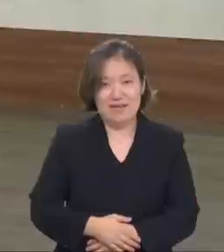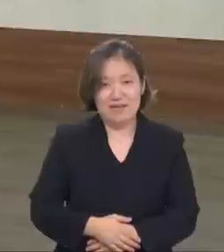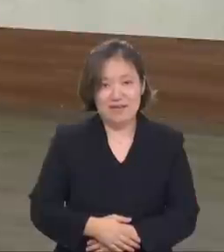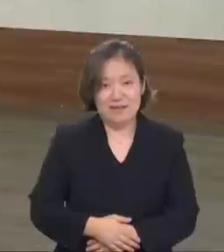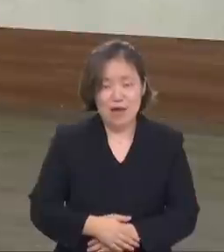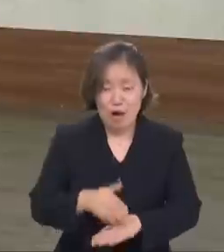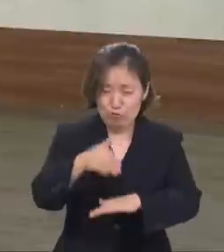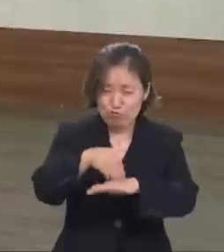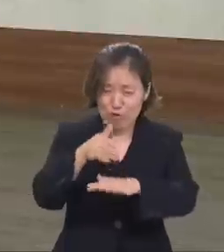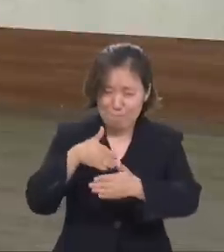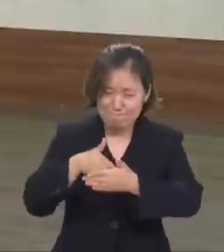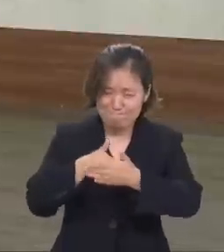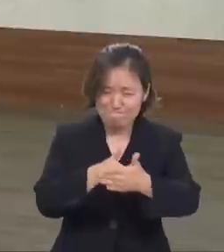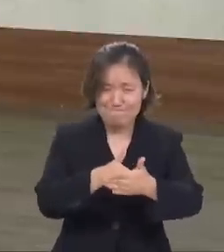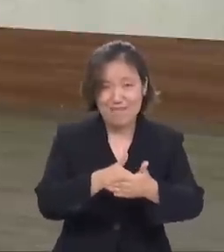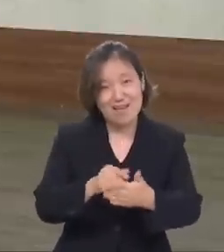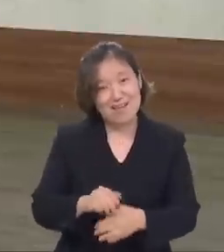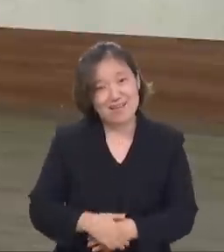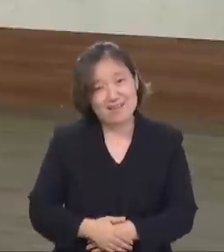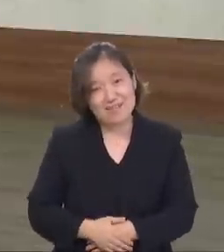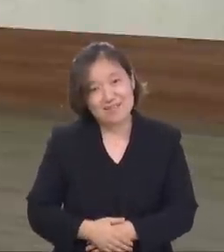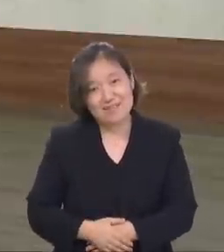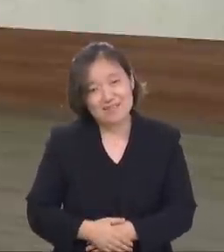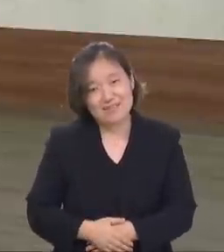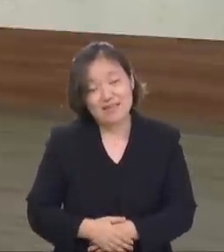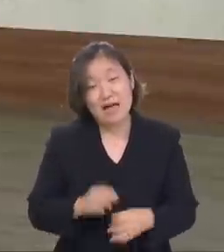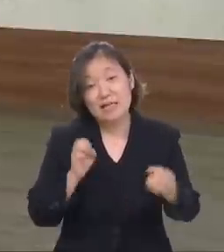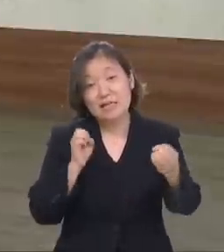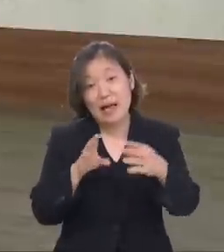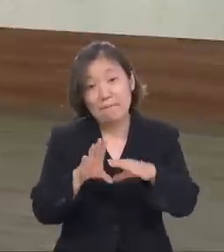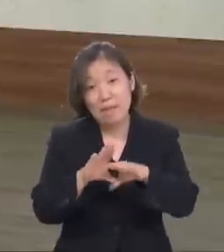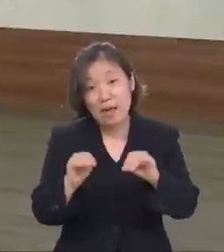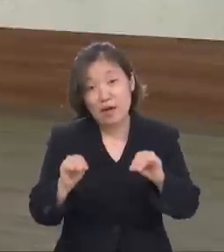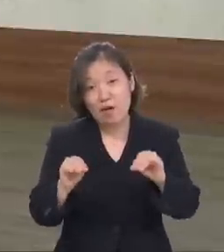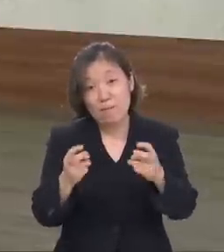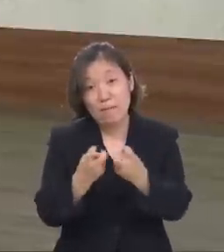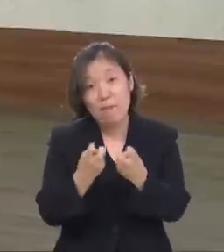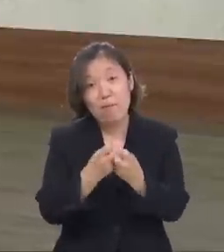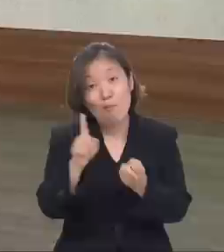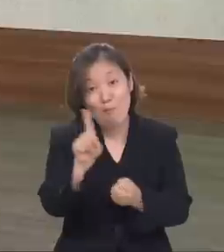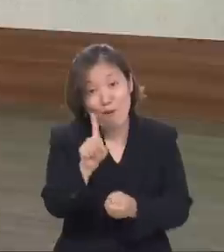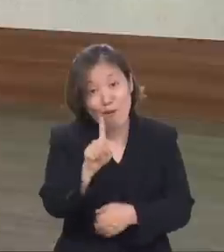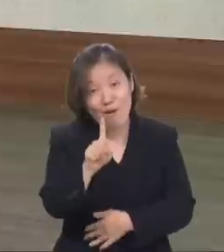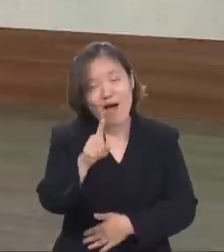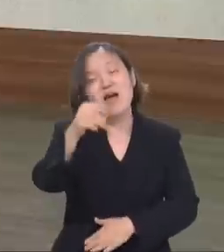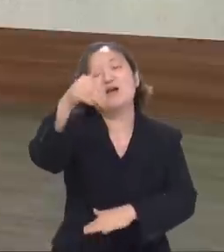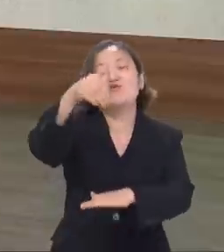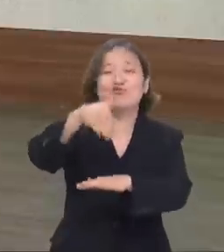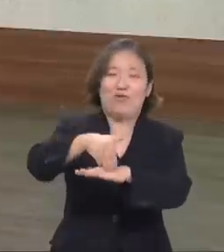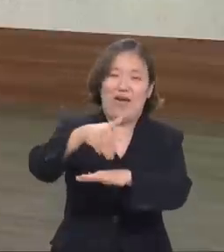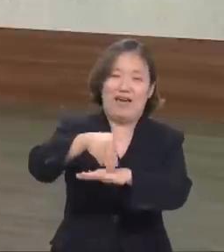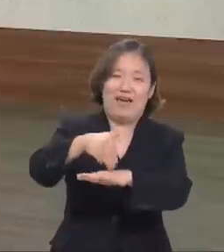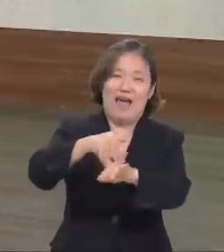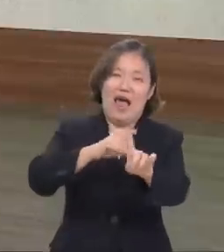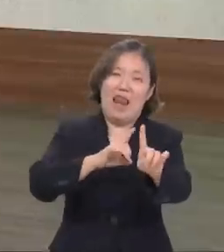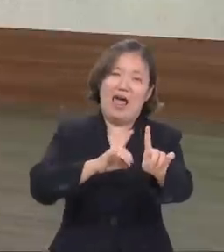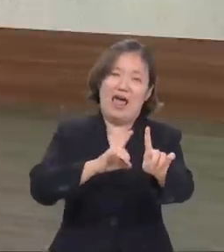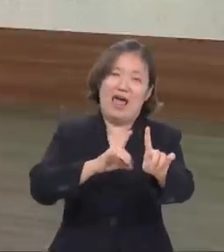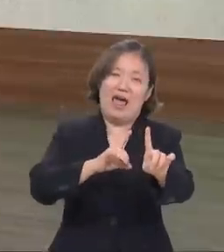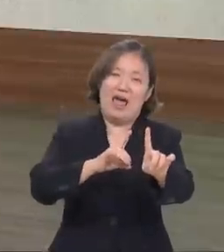결론은 해답은 오직 수행입니다 오직 수행입니다